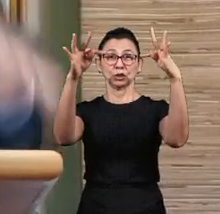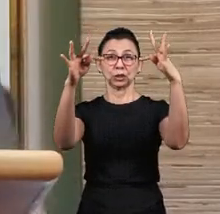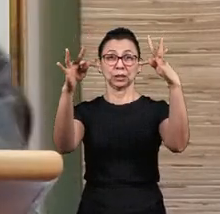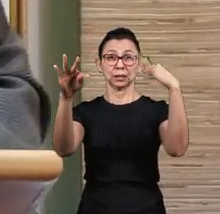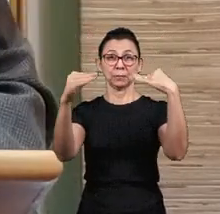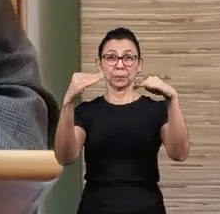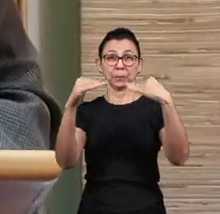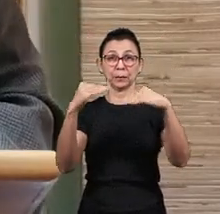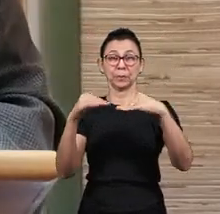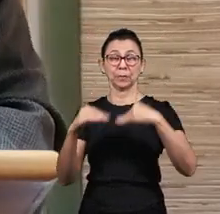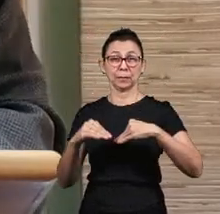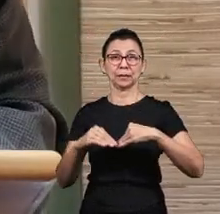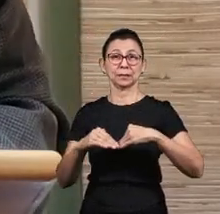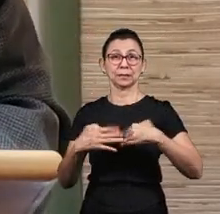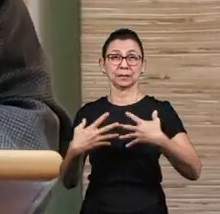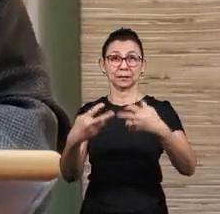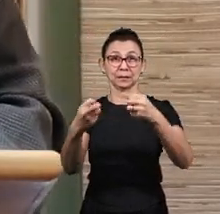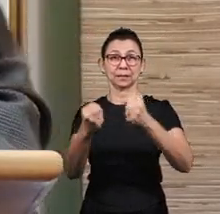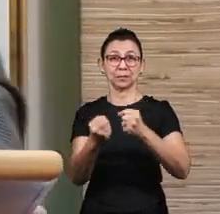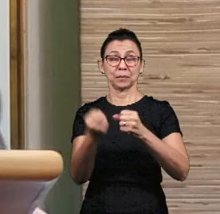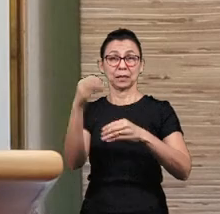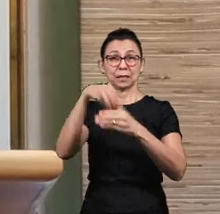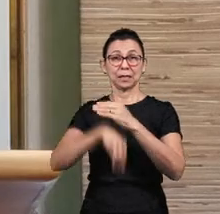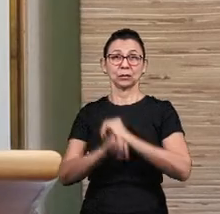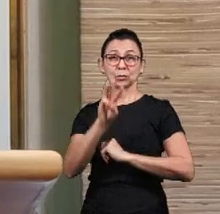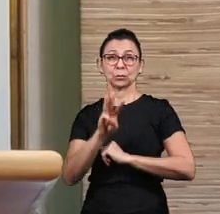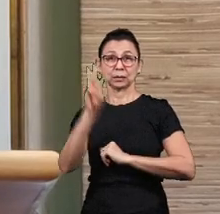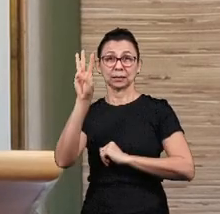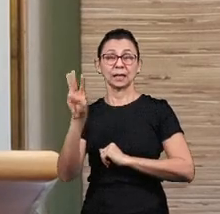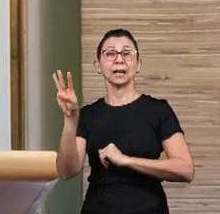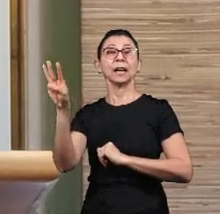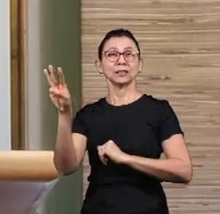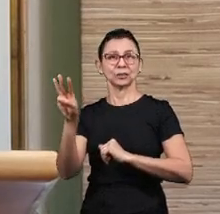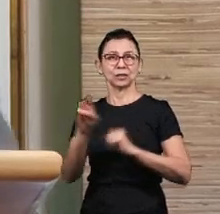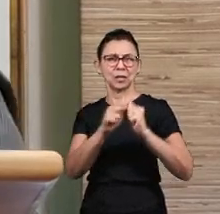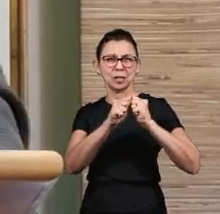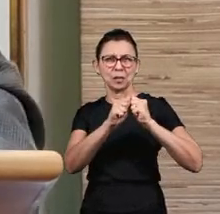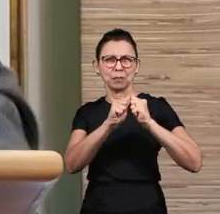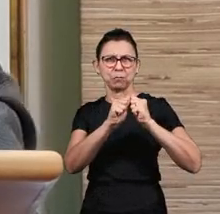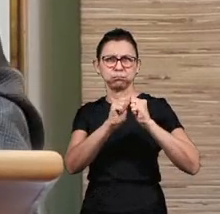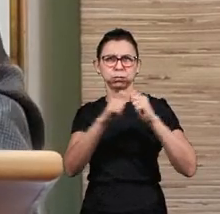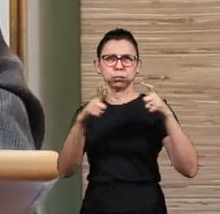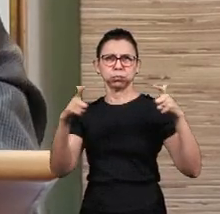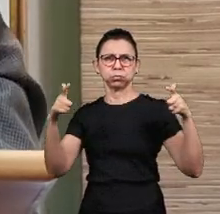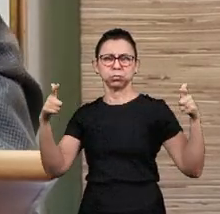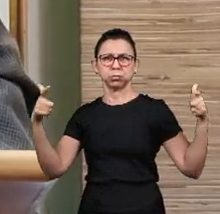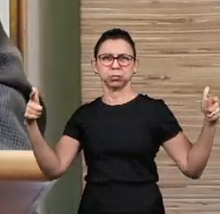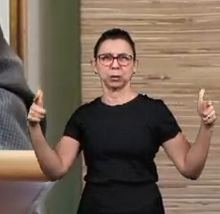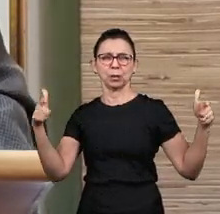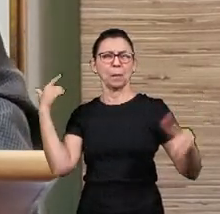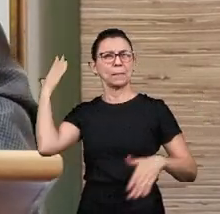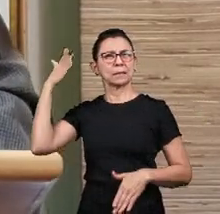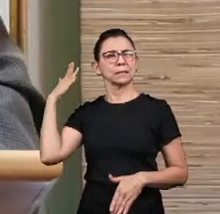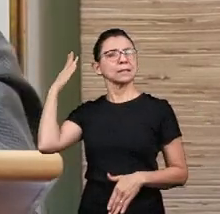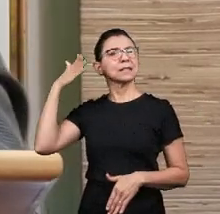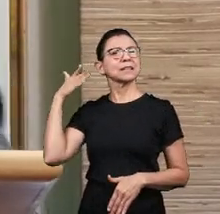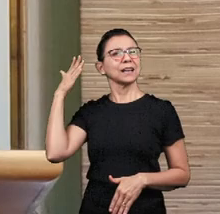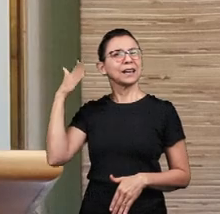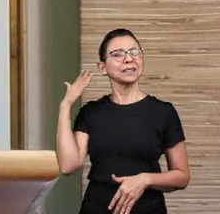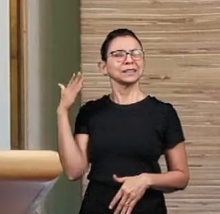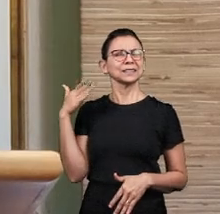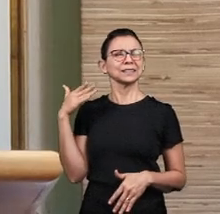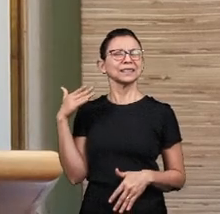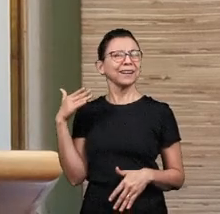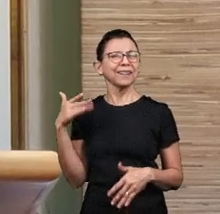et rendre disponible dans notre site, parce que nous allons remplir nos sites de messages et